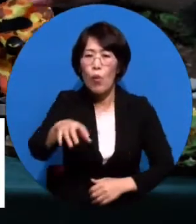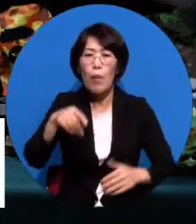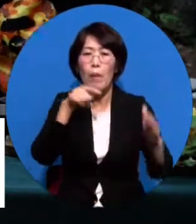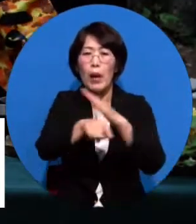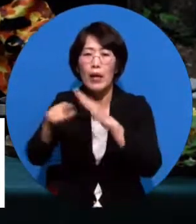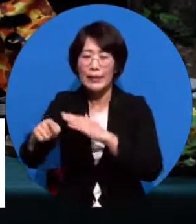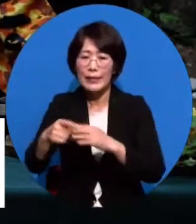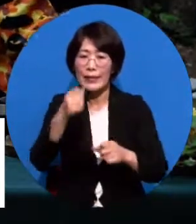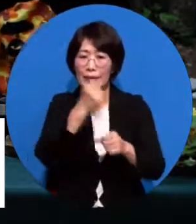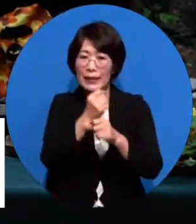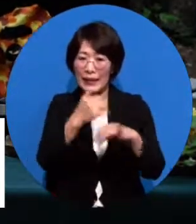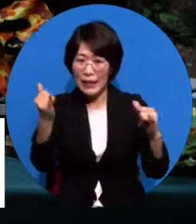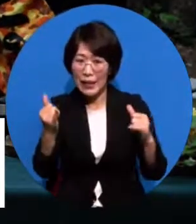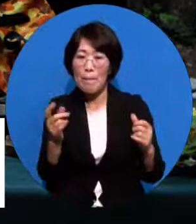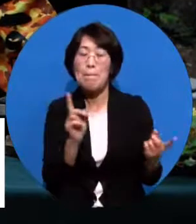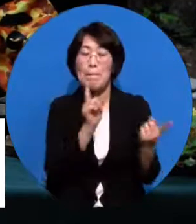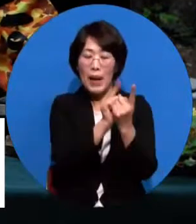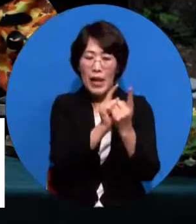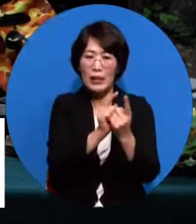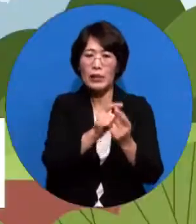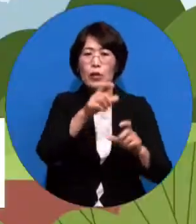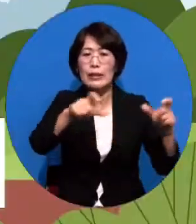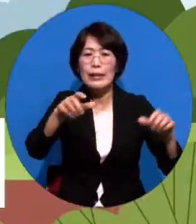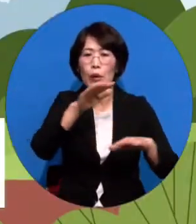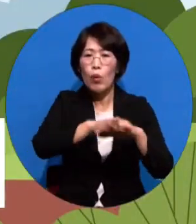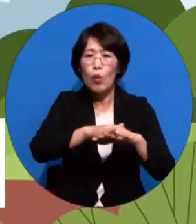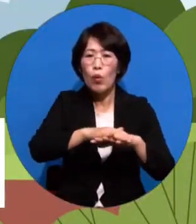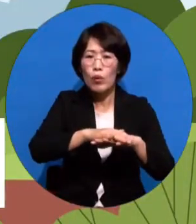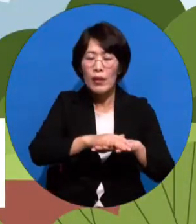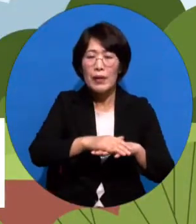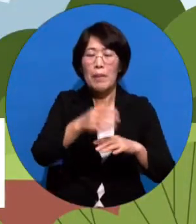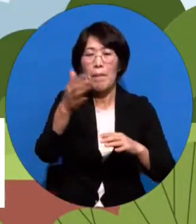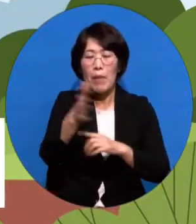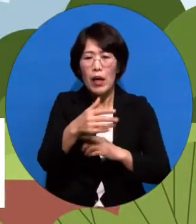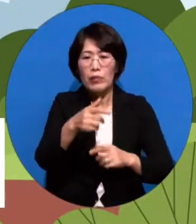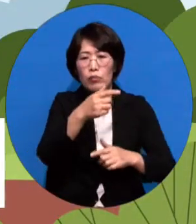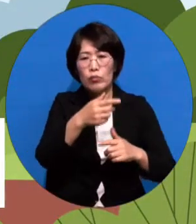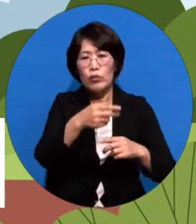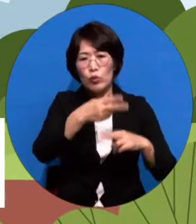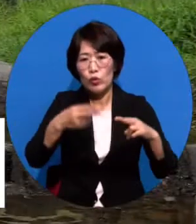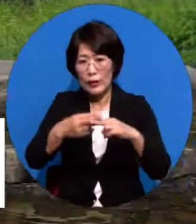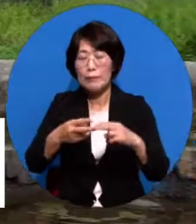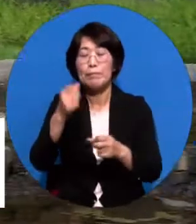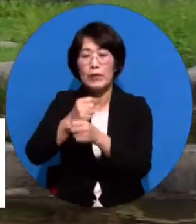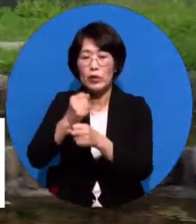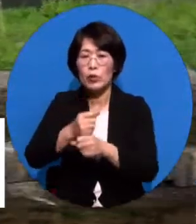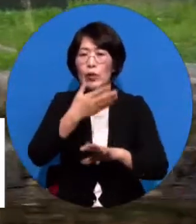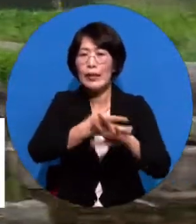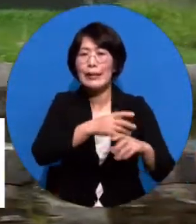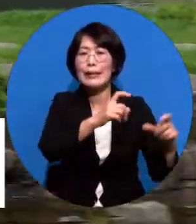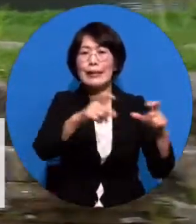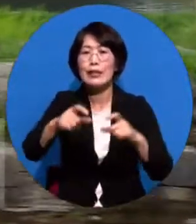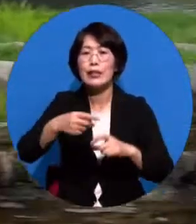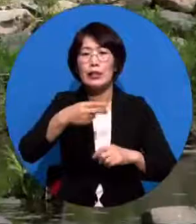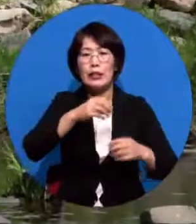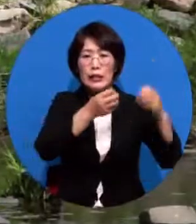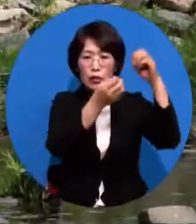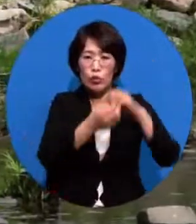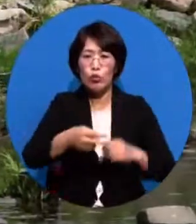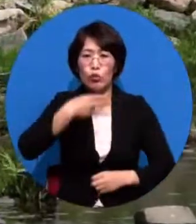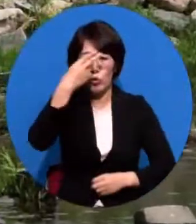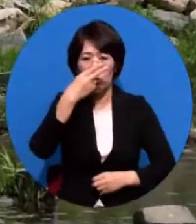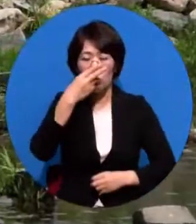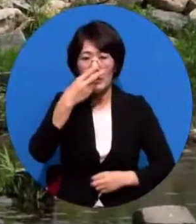생산자를 만나고 지역 농 수산물 로 새로운 요리를 만들어 내는 동시에 다른 지역의 전통주를 함께 곁들이는